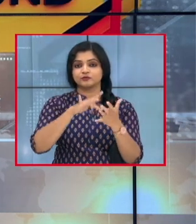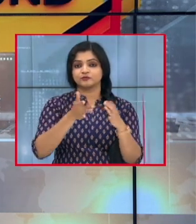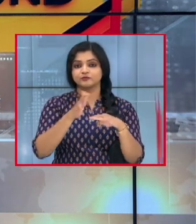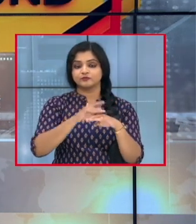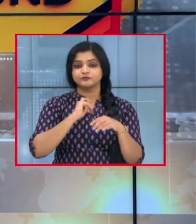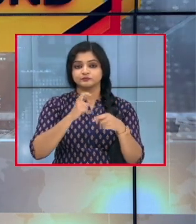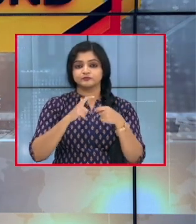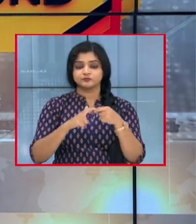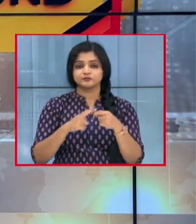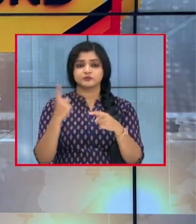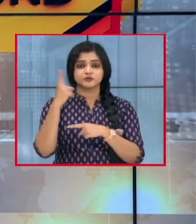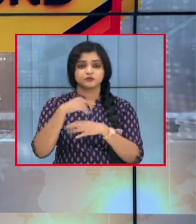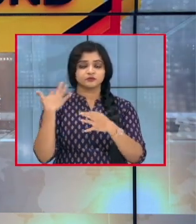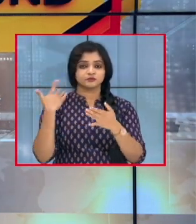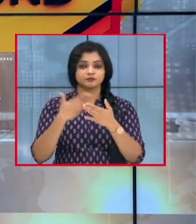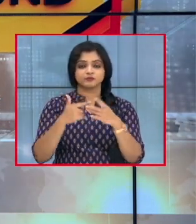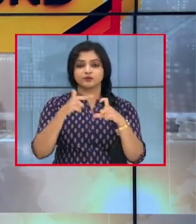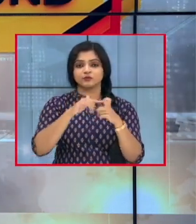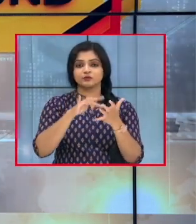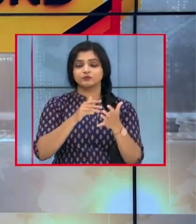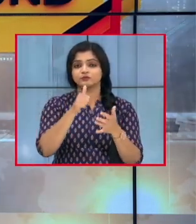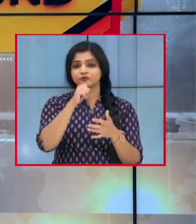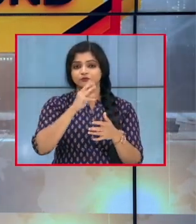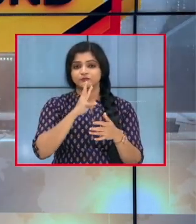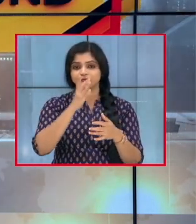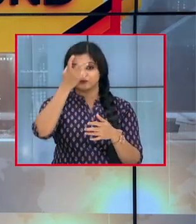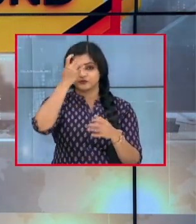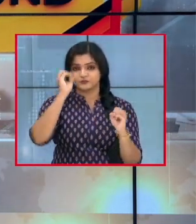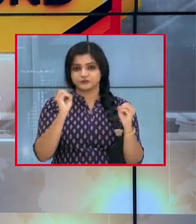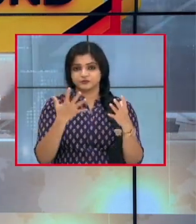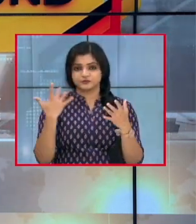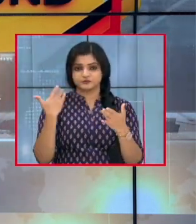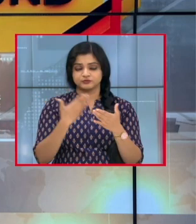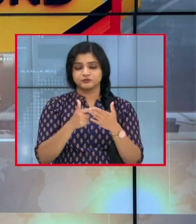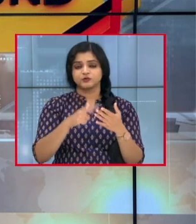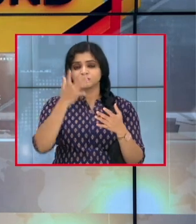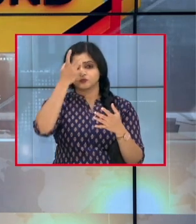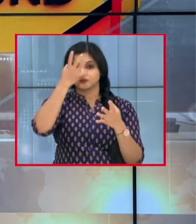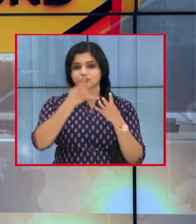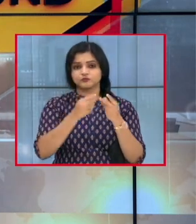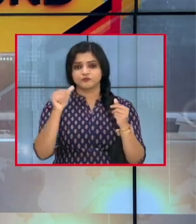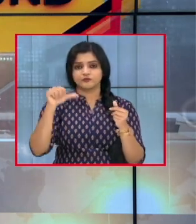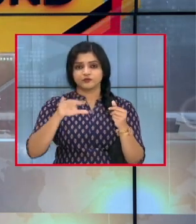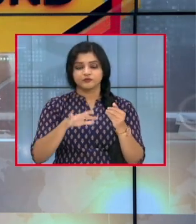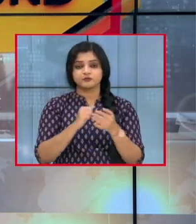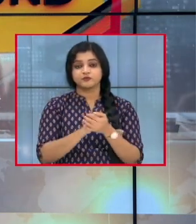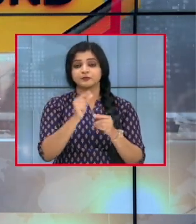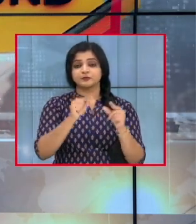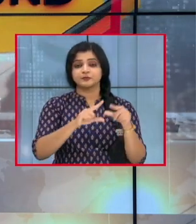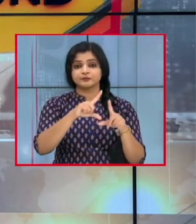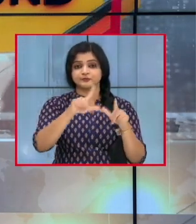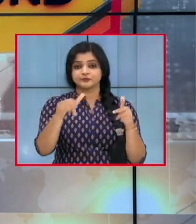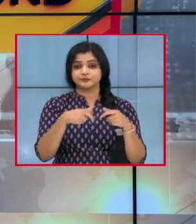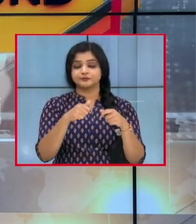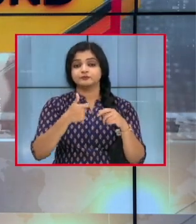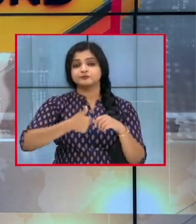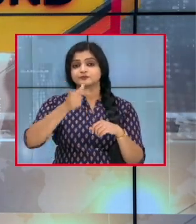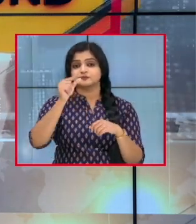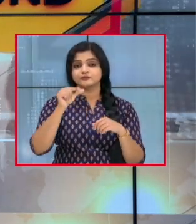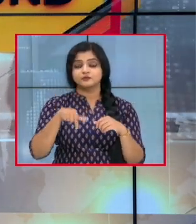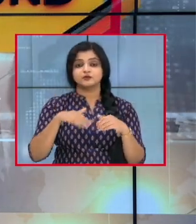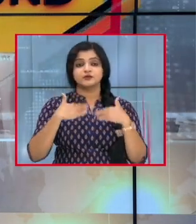ശ്രീകാന്ത്, ദിവസങ്ങളായി കൊച്ചിയിലെ കുടിവെള്ള പ്രശ്നം തുടങ്ങിയിട്ട് ഇതുവരെ പരിഹാരം കാണാനായിട്ടില്ല. ഈ ഒരു സാഹചര്യത്തിൽ ജനകീയ സമിതി